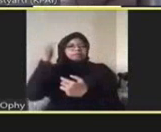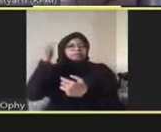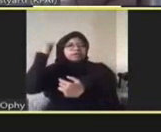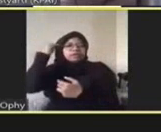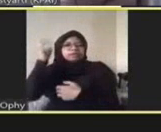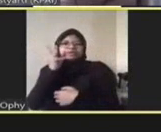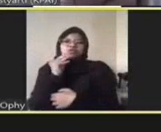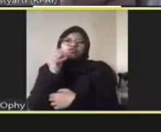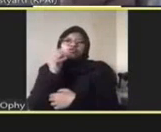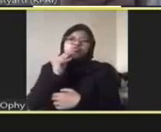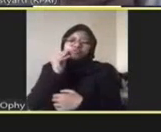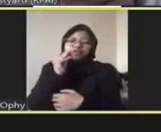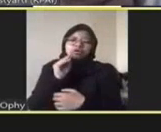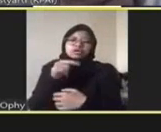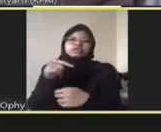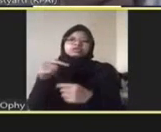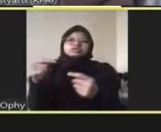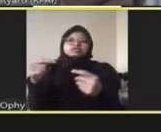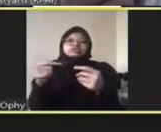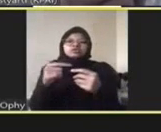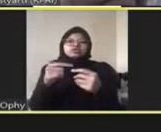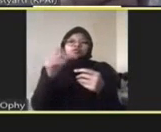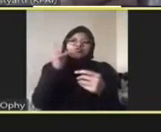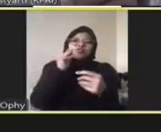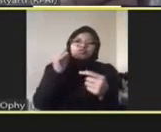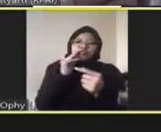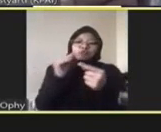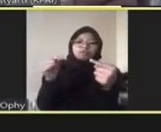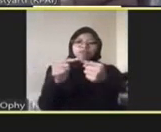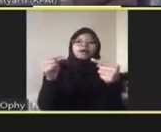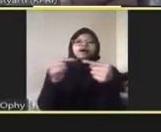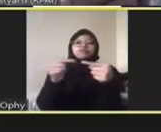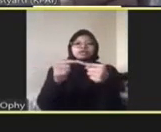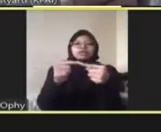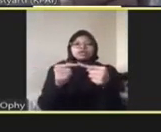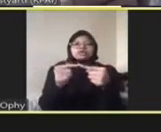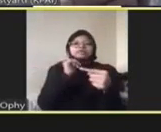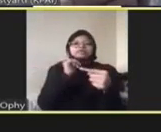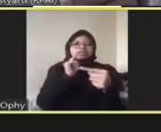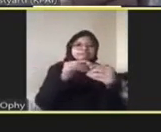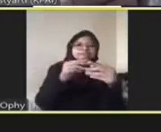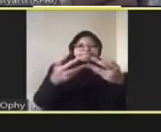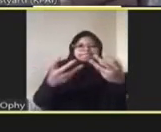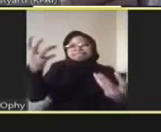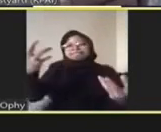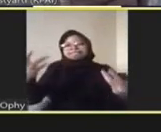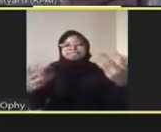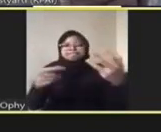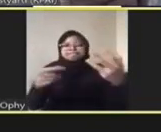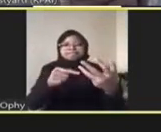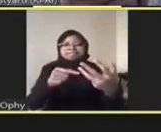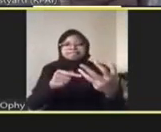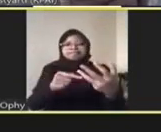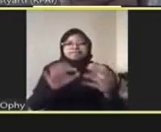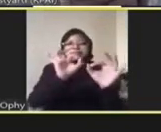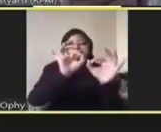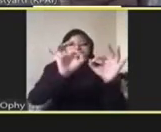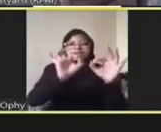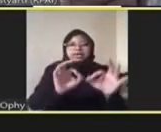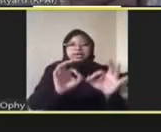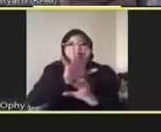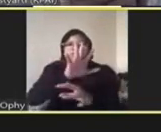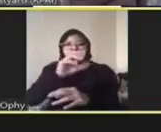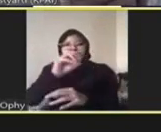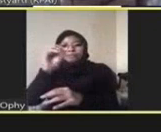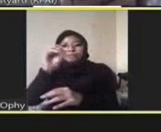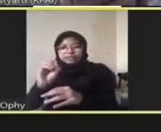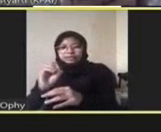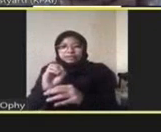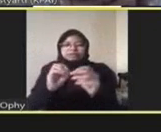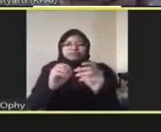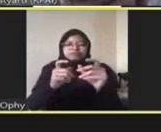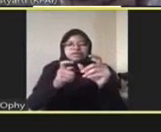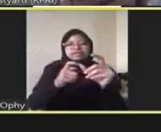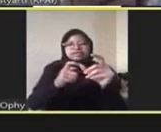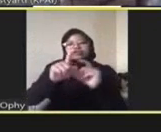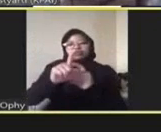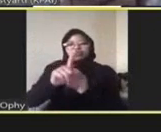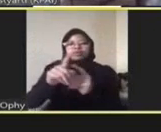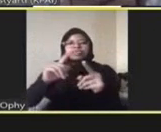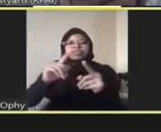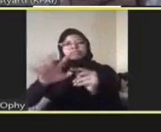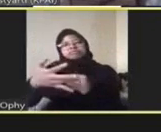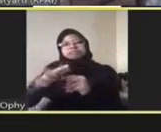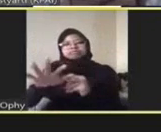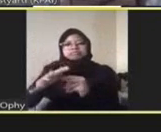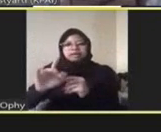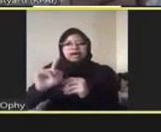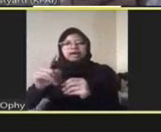memang ini mempengaruhi. Kemudian pendidikan paling banyak 80% lebih adalah S1 ya, tapi ada teman